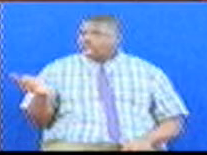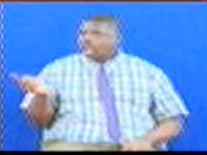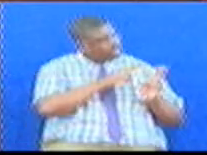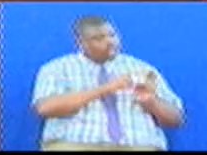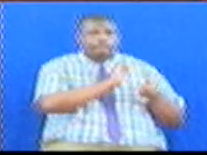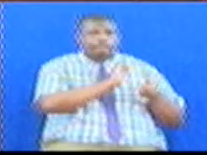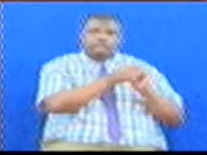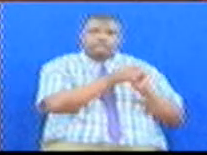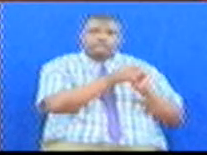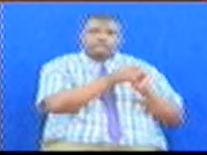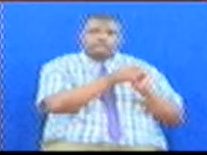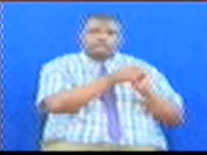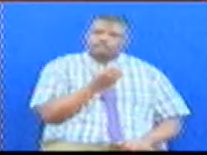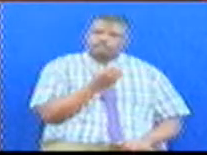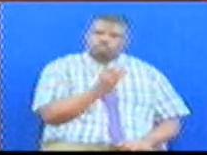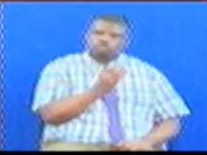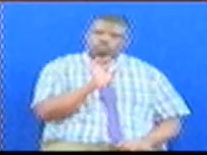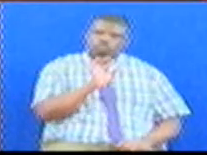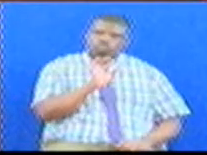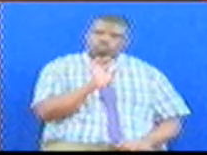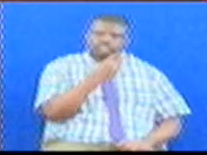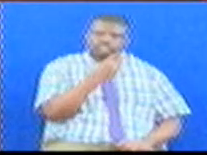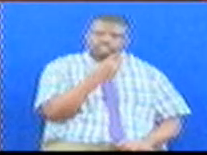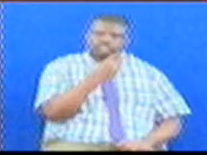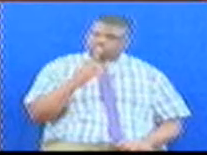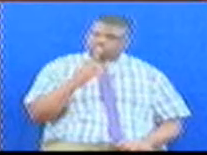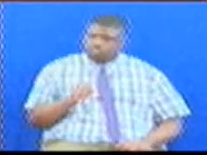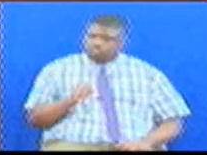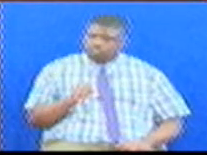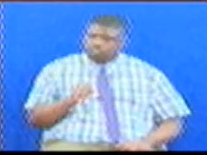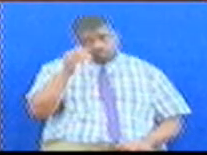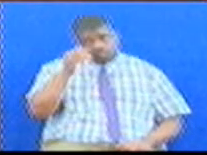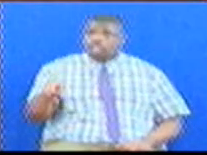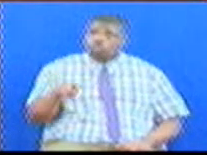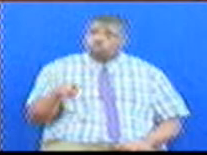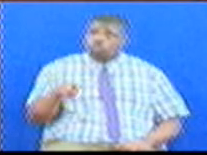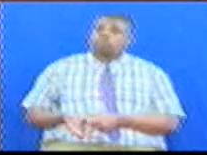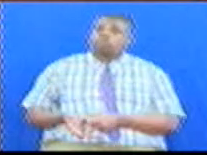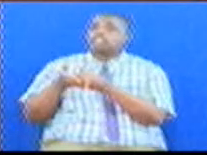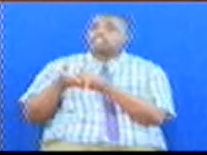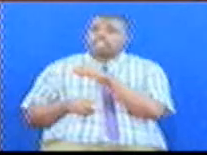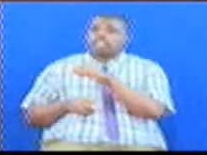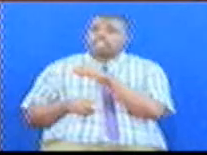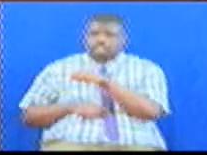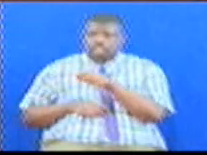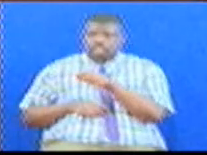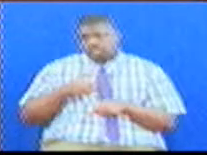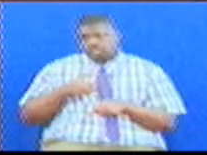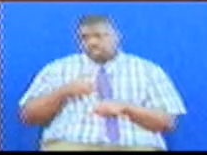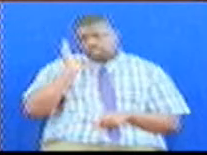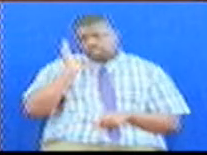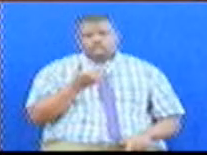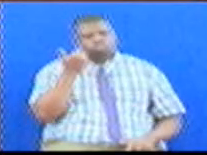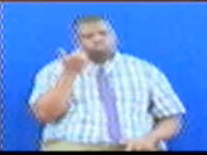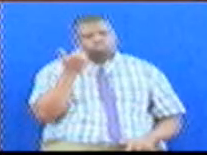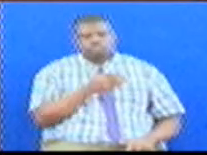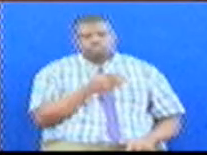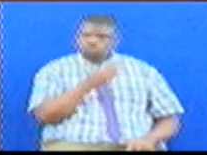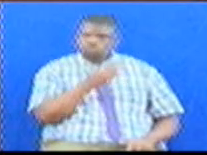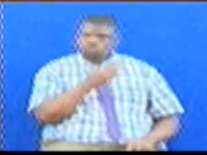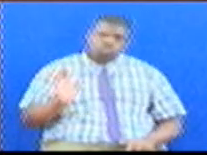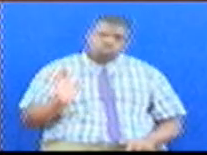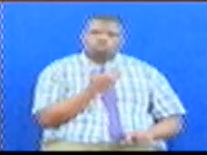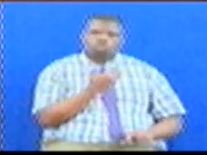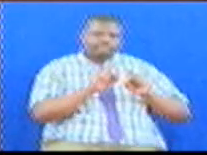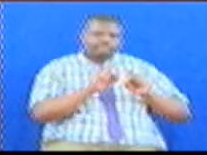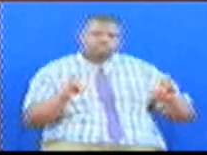namba 3 ya mwaka 2020. Kwa busara hiyo hiyo, pengine unaweza kutusaidia ili serikali iweze kuona umuhimu wa kukiondoa kifungu hiki,